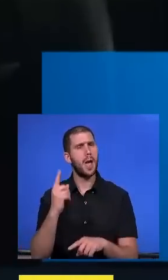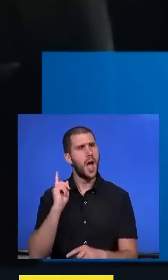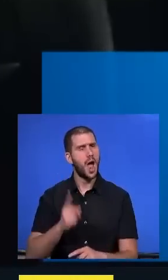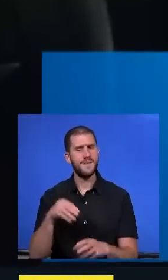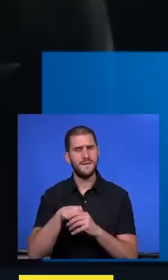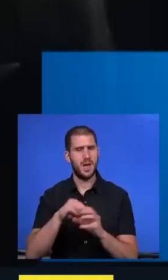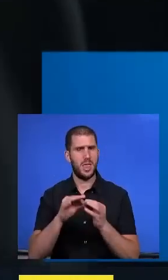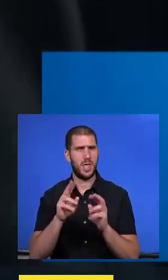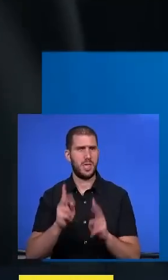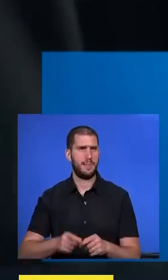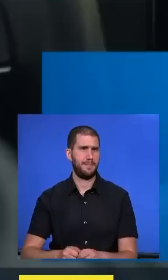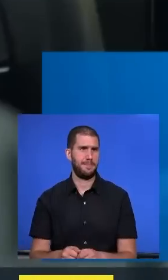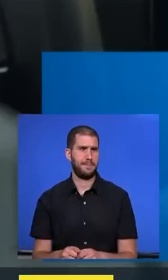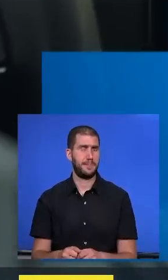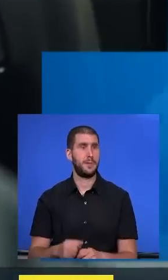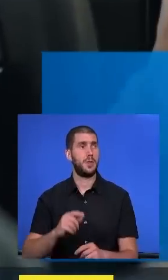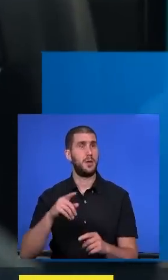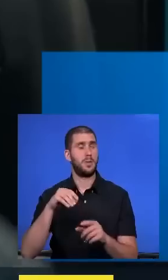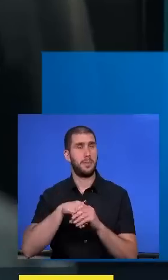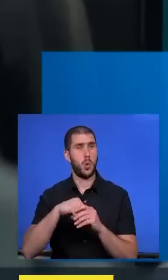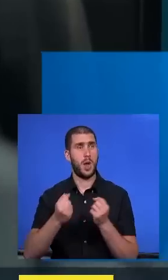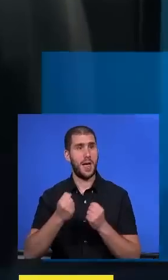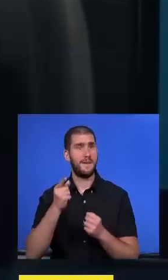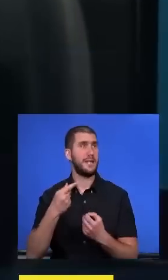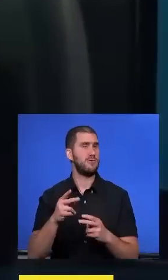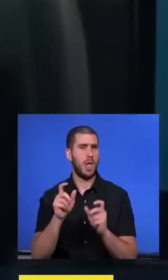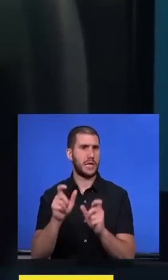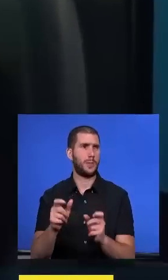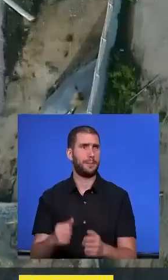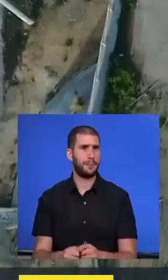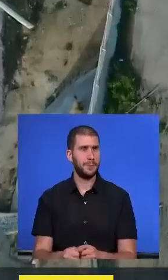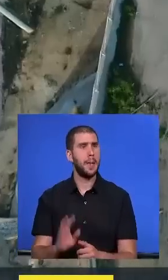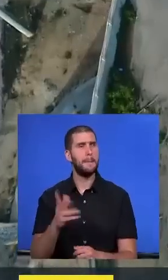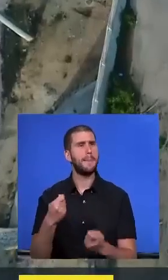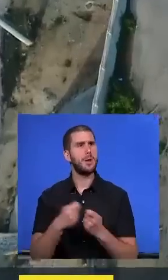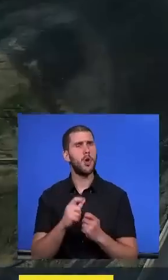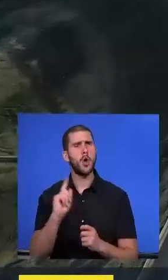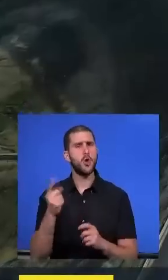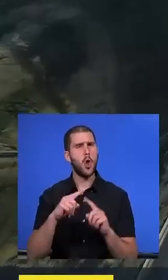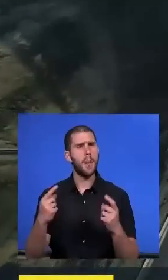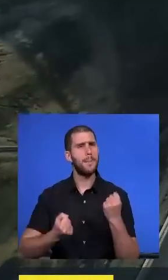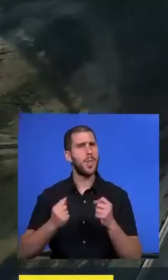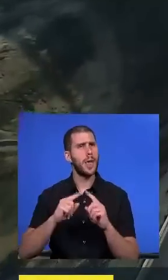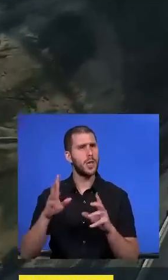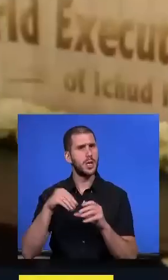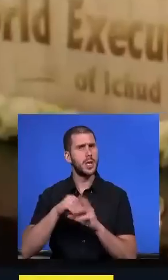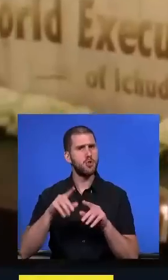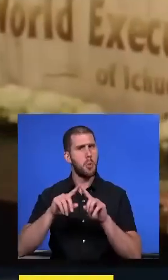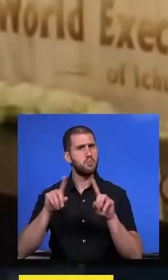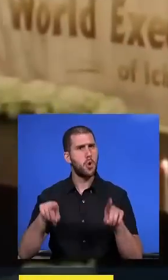חייבת לקנות אינטרנט. מולטימדיה ברכב. לכן אין אפשרות לחסום אותה. ומה בעניין שאר סוגי המכוניות שיש בהם